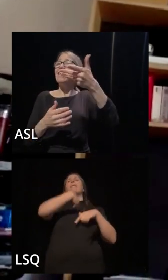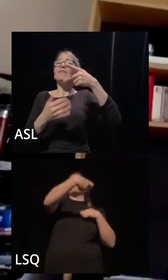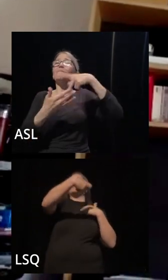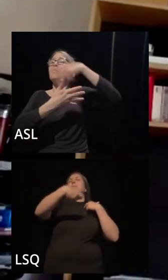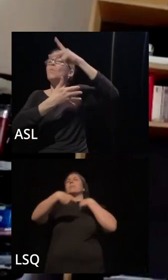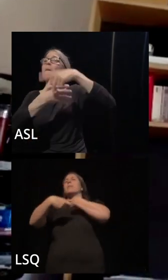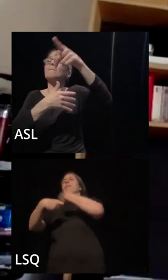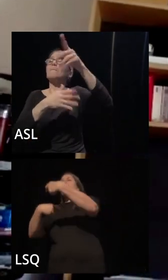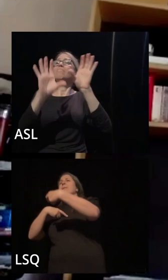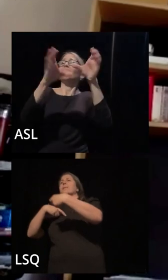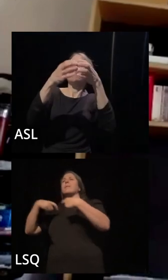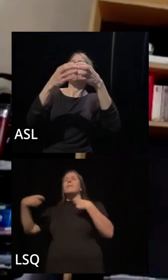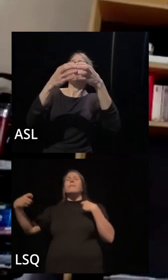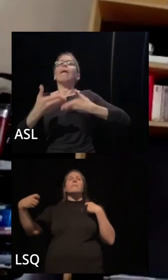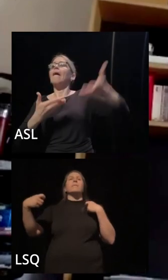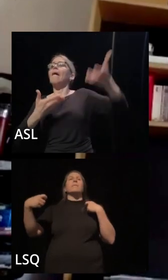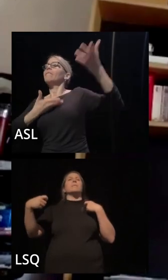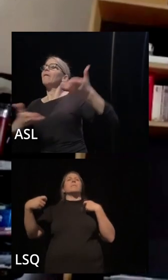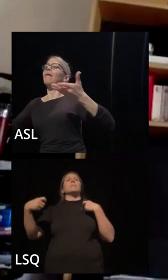à un marché public